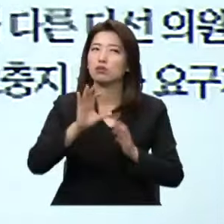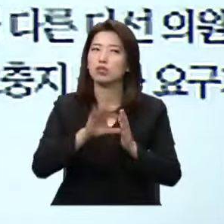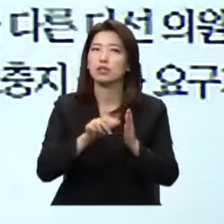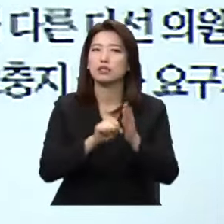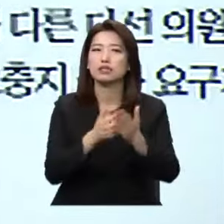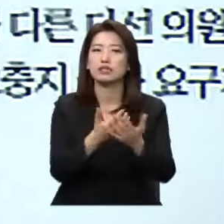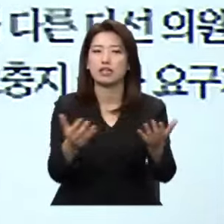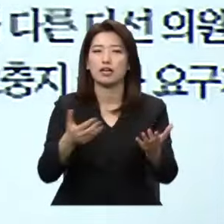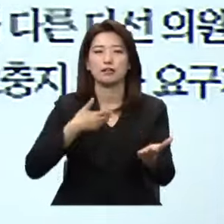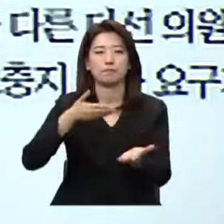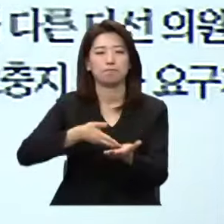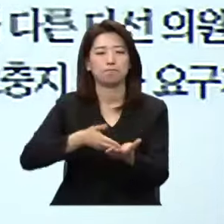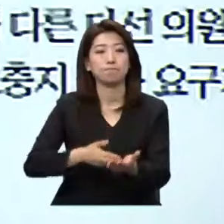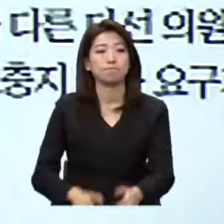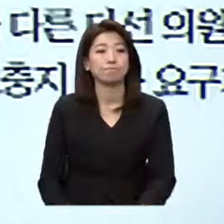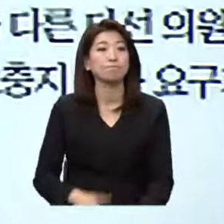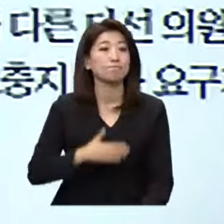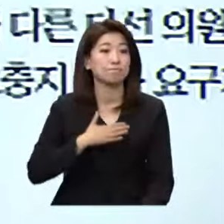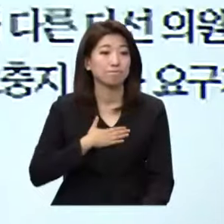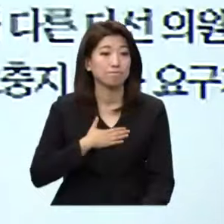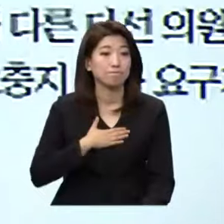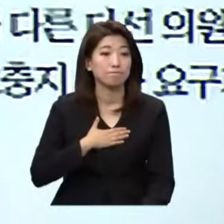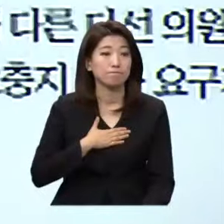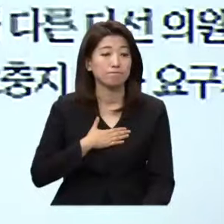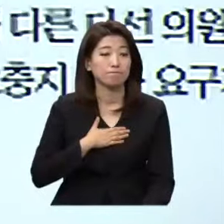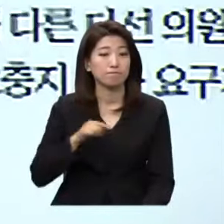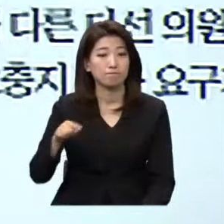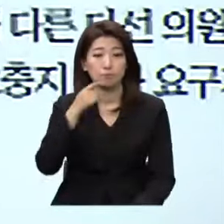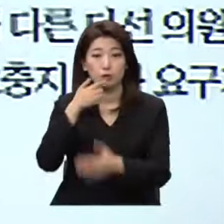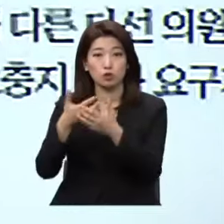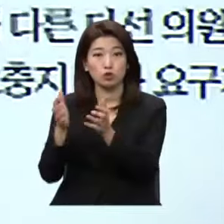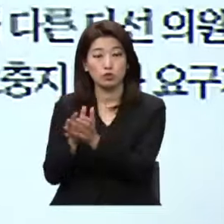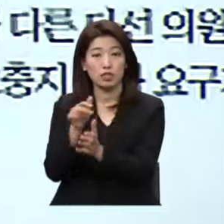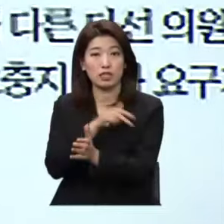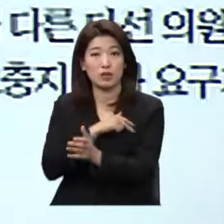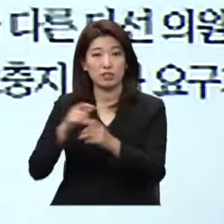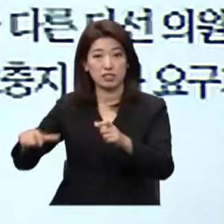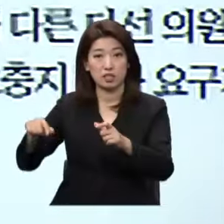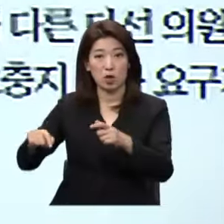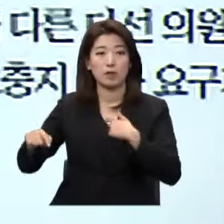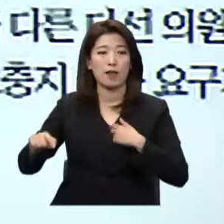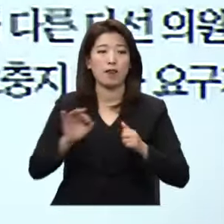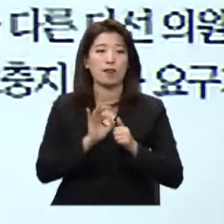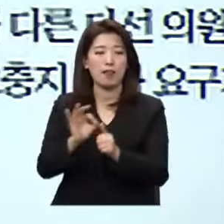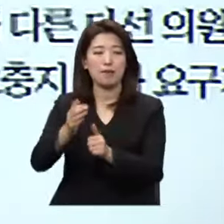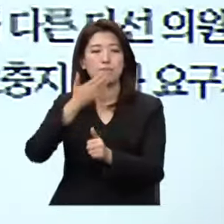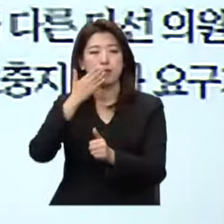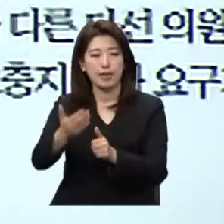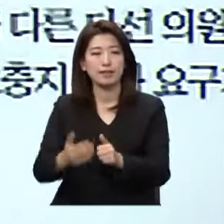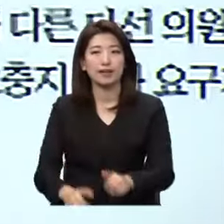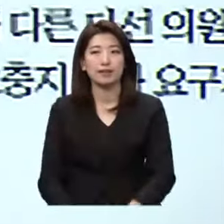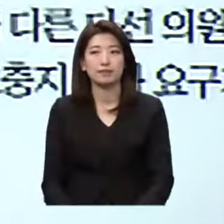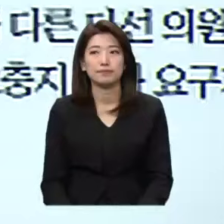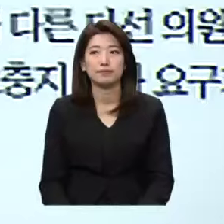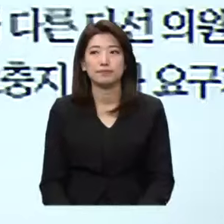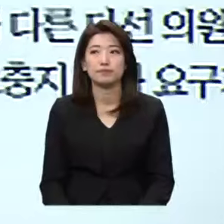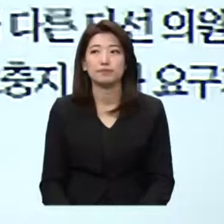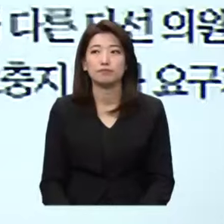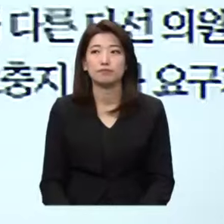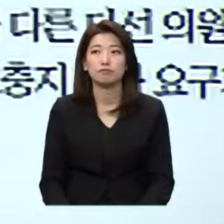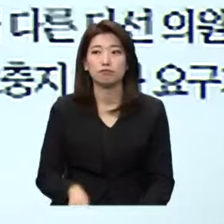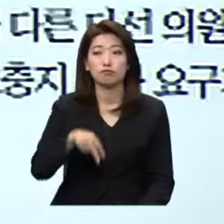열고네 나가겠습니다라고 할 예정이라는 거예요 서원은 본지에 당의 결정을 하면 존중하고 따르겠다는 입장을